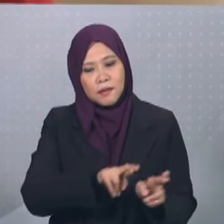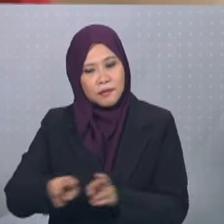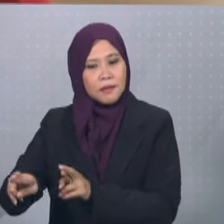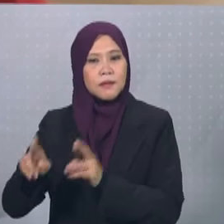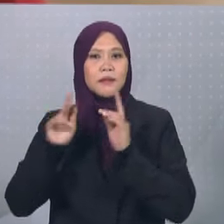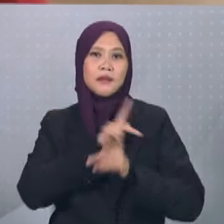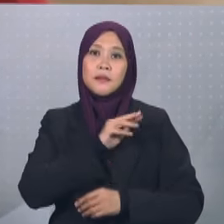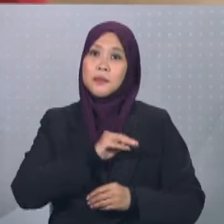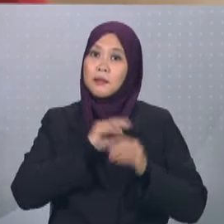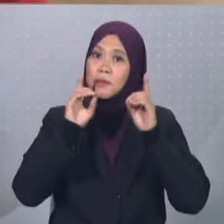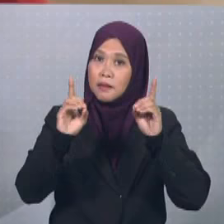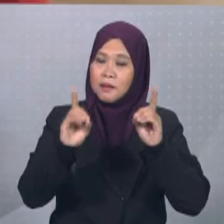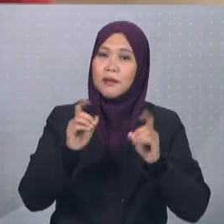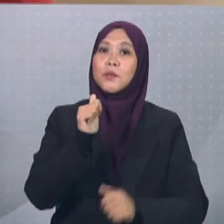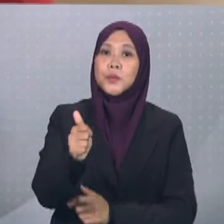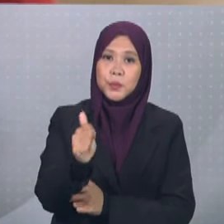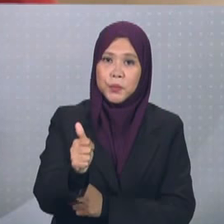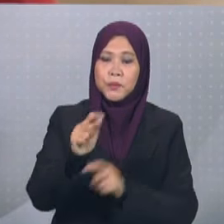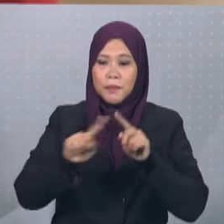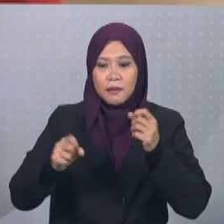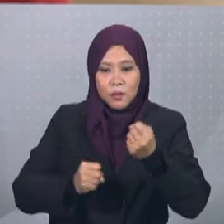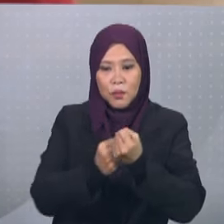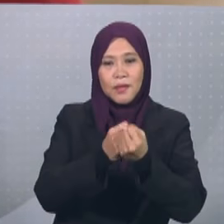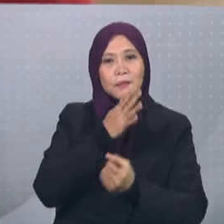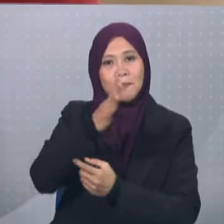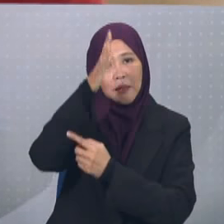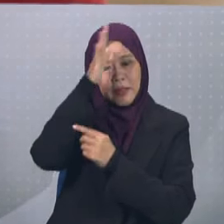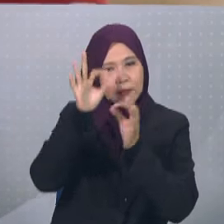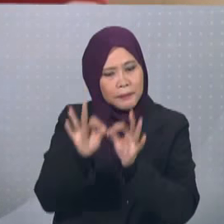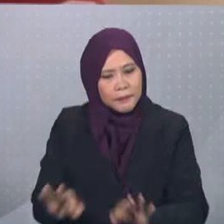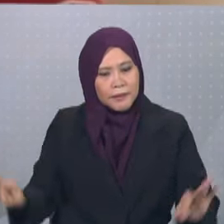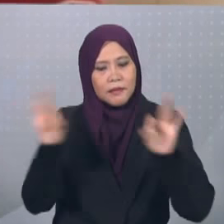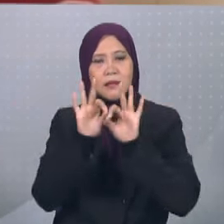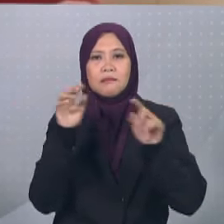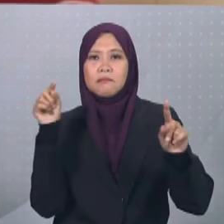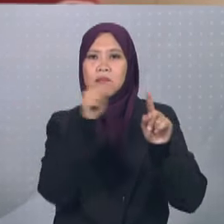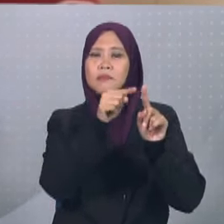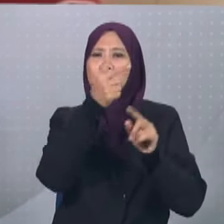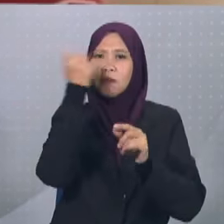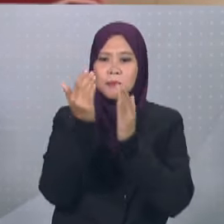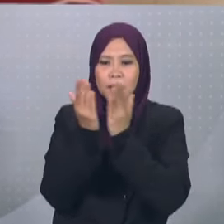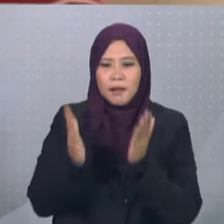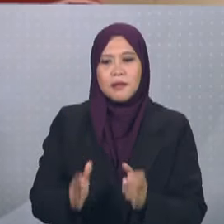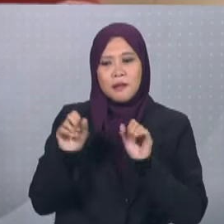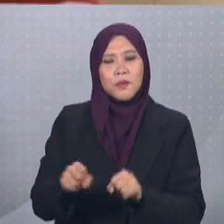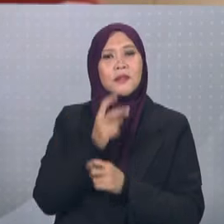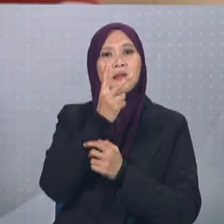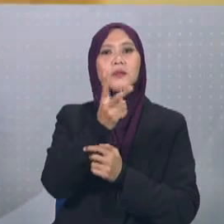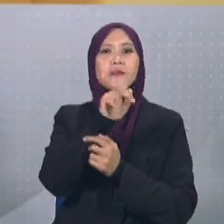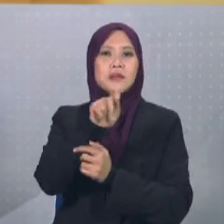ini adalah bagus, tetapi sokongan para ibu bapa adalah penting bagi memastikan para pelajar menonton siaran